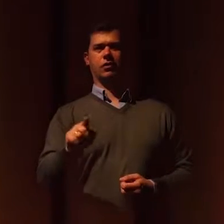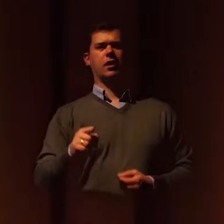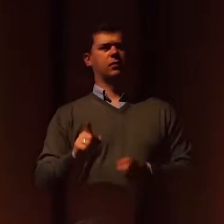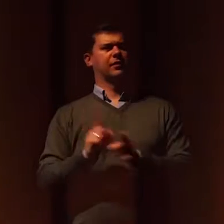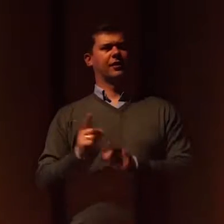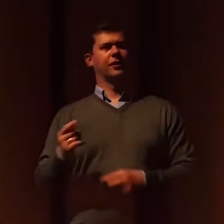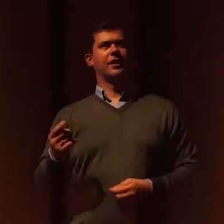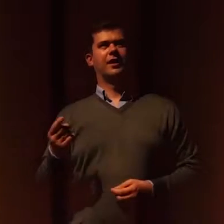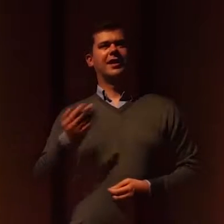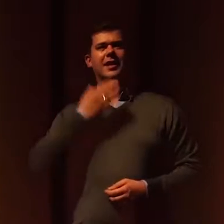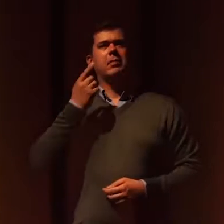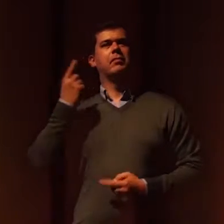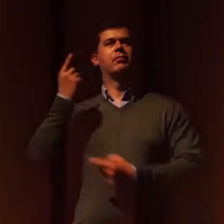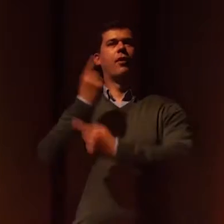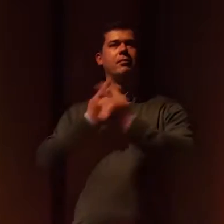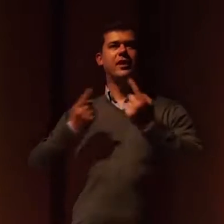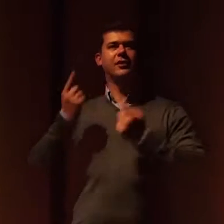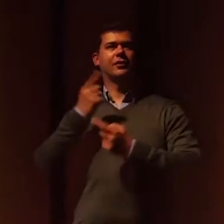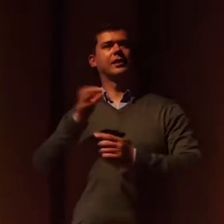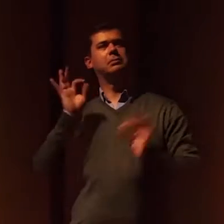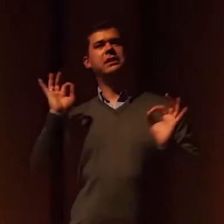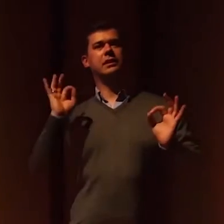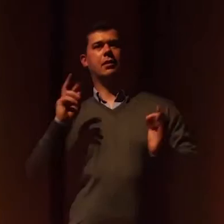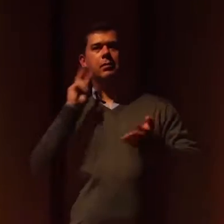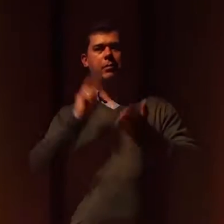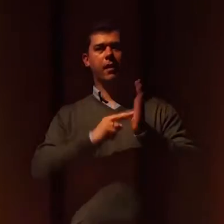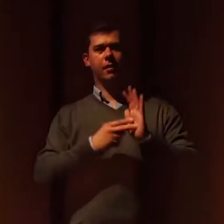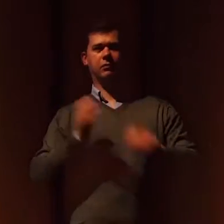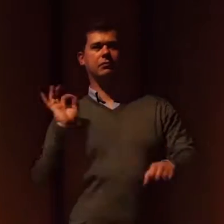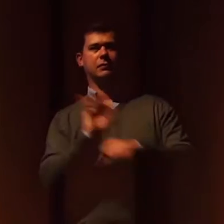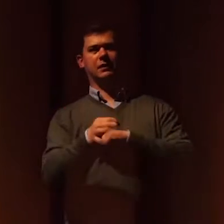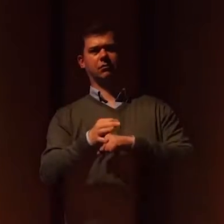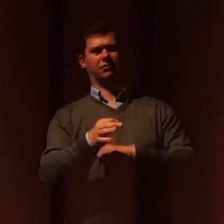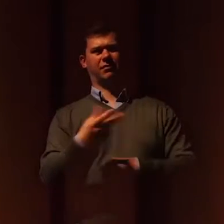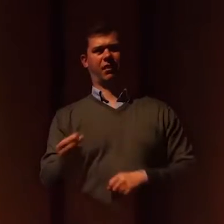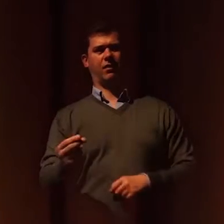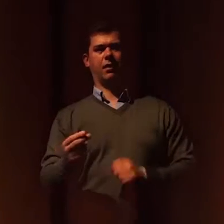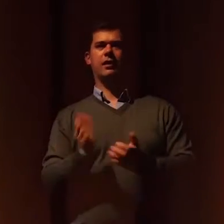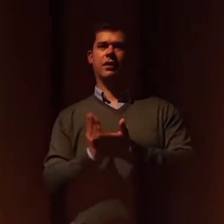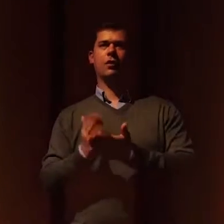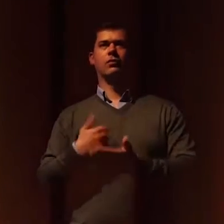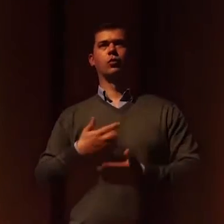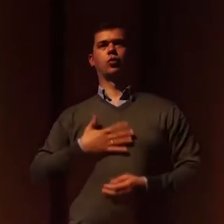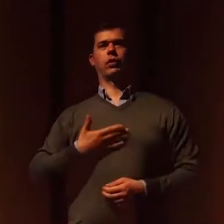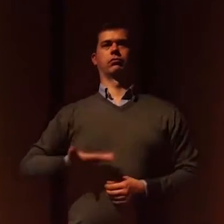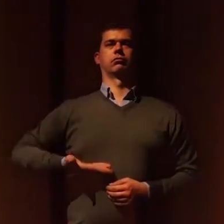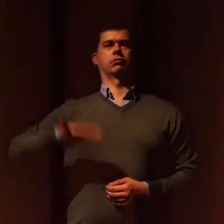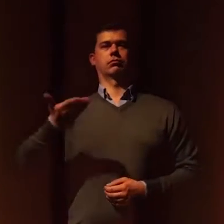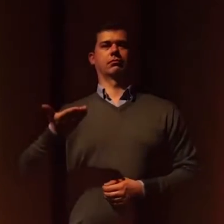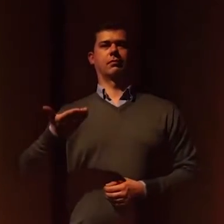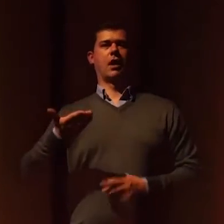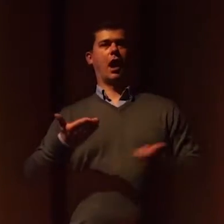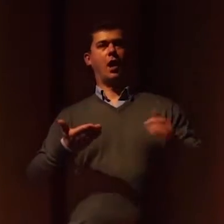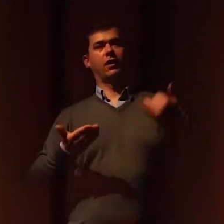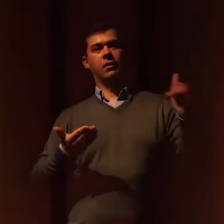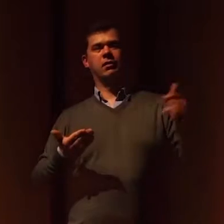zawsze taką przemyślaną i nie zawsze dlatego że ktoś wychodzi z założenia o swojej wyższości jak tego kto